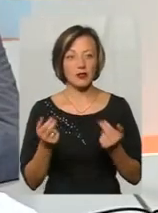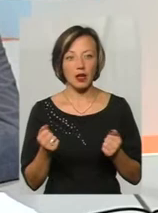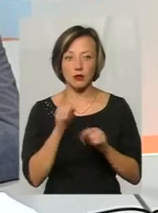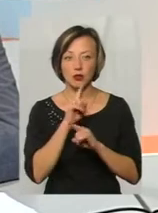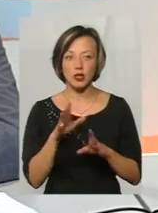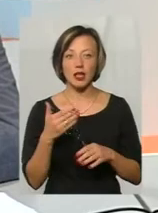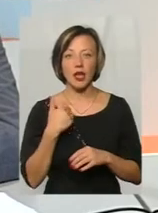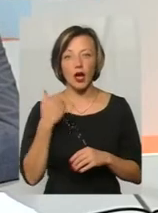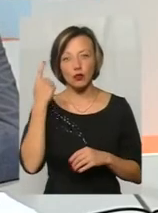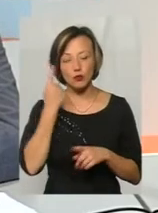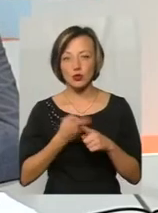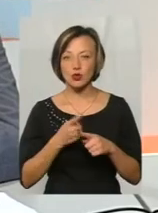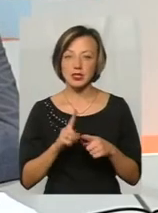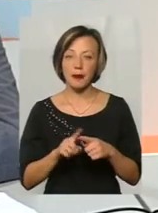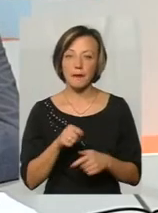будеш. Ну, я думаю, що